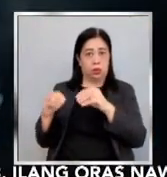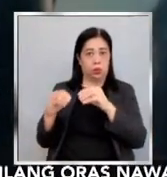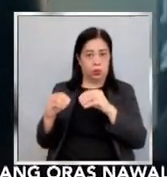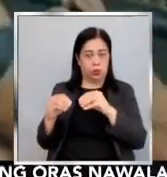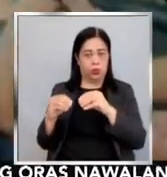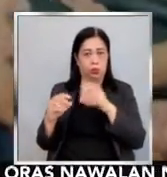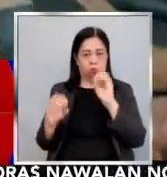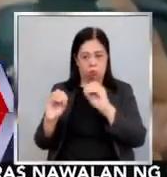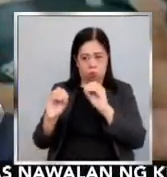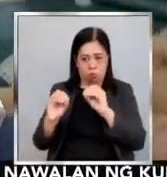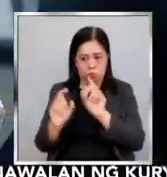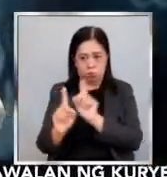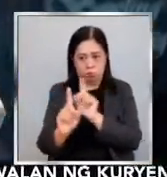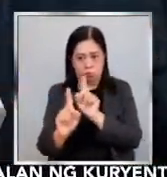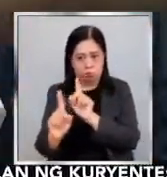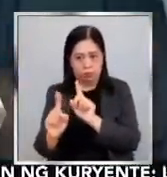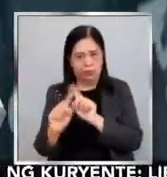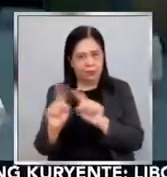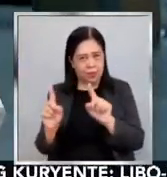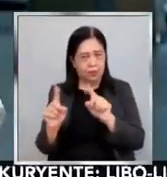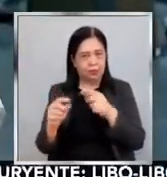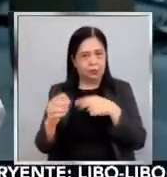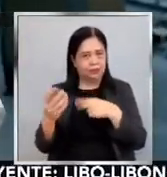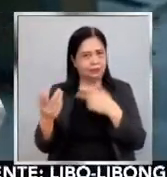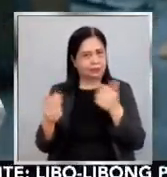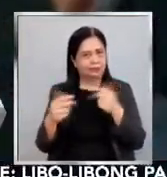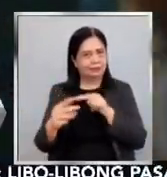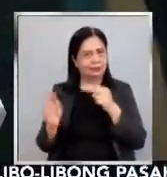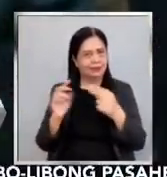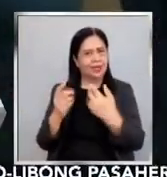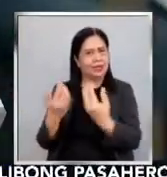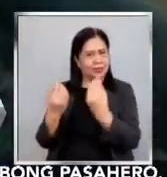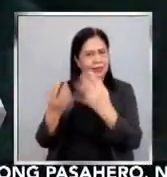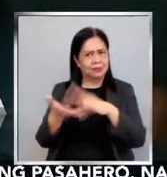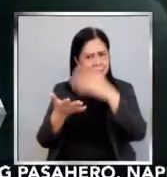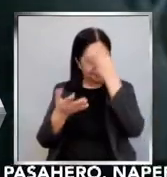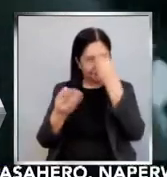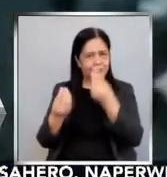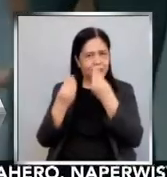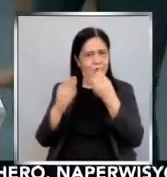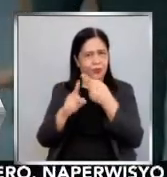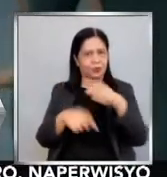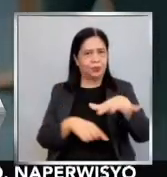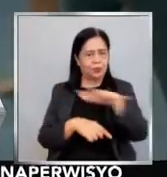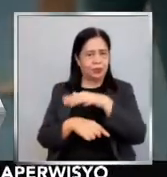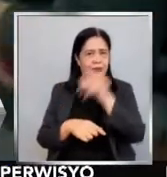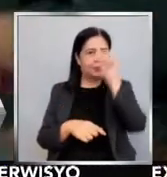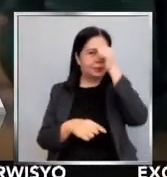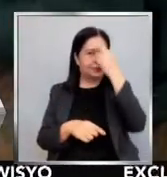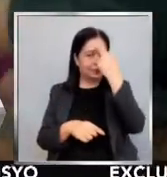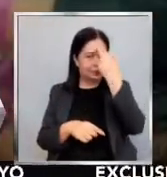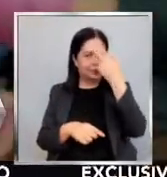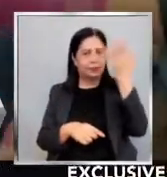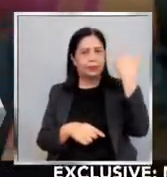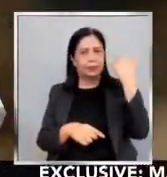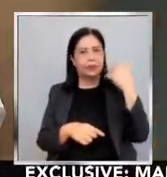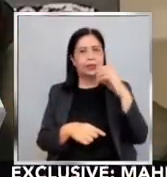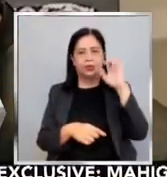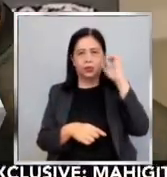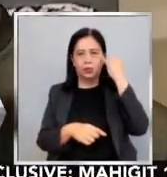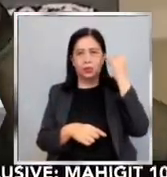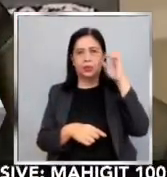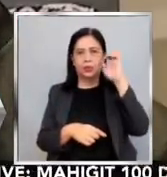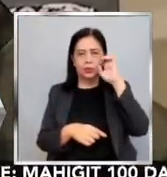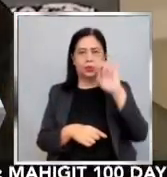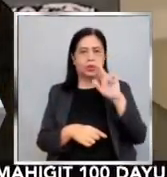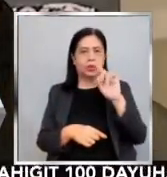we are mentoring them, but on the other way around, kami rin natututo sa kanila. It reminds me of Geheyo Stakyo, who is very hungry,